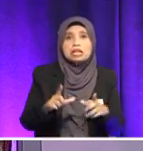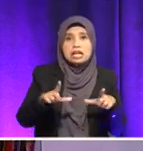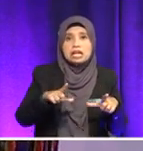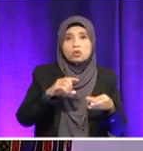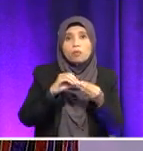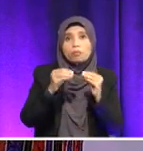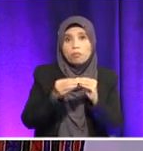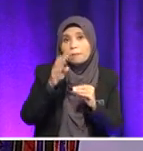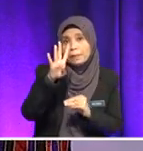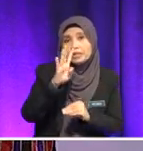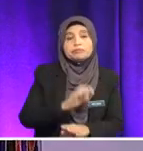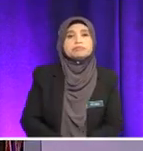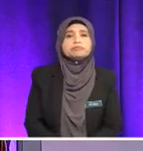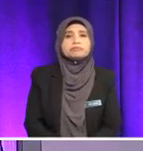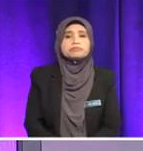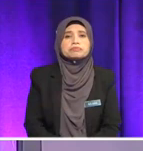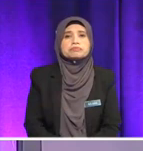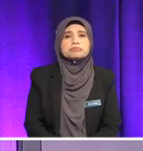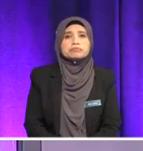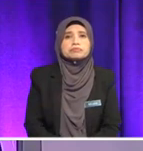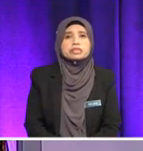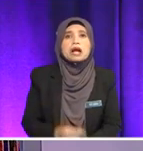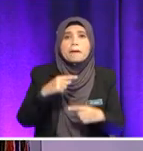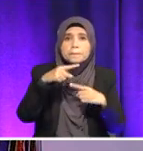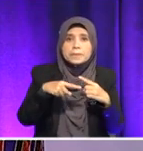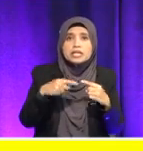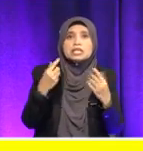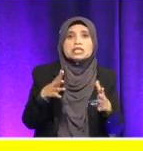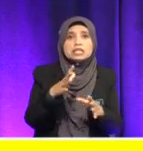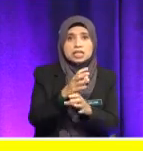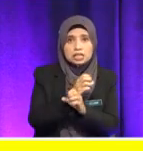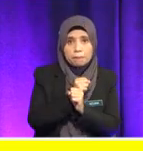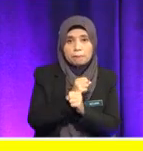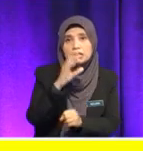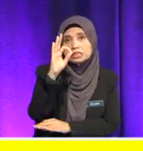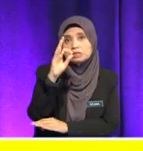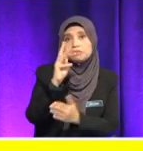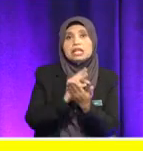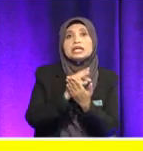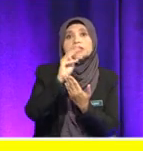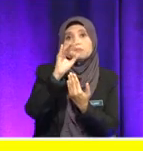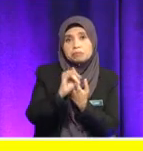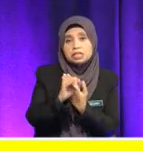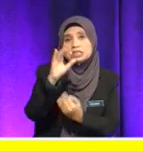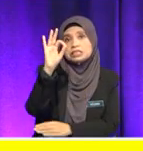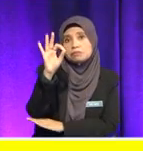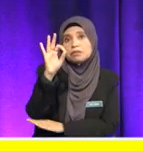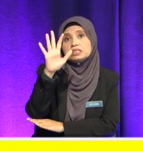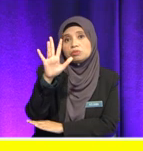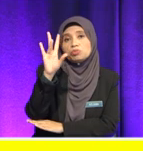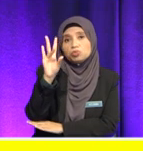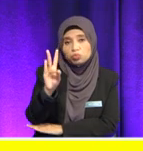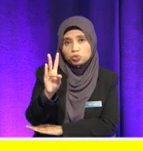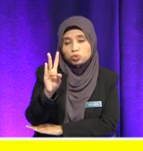seterusnya langkah 4 nah ini yang misalnya dapat keputusannya 9 Mei 1997 cukup Abdurrahman